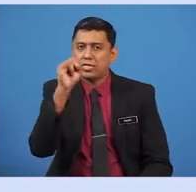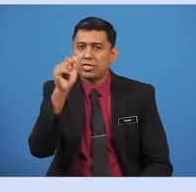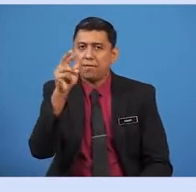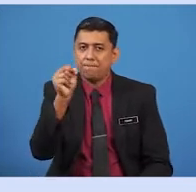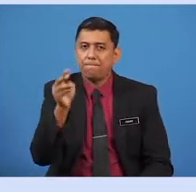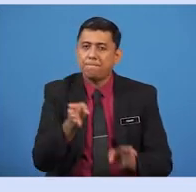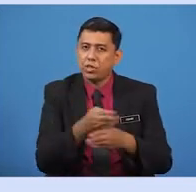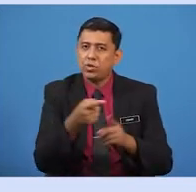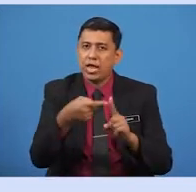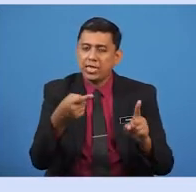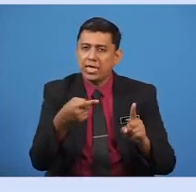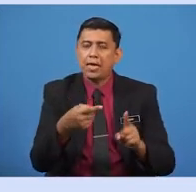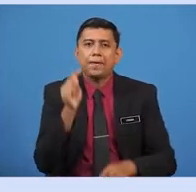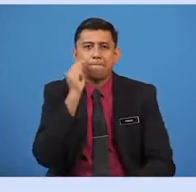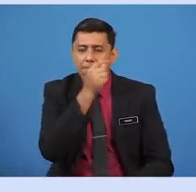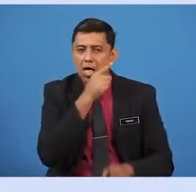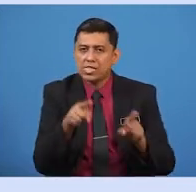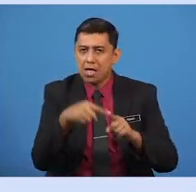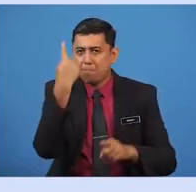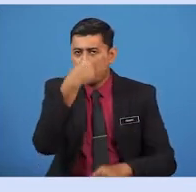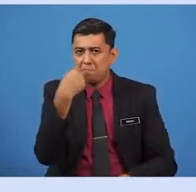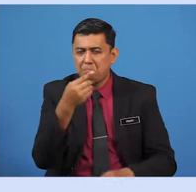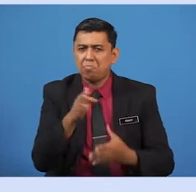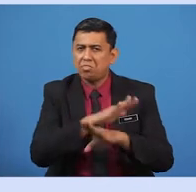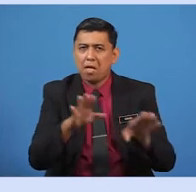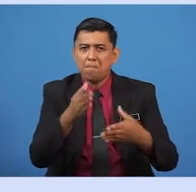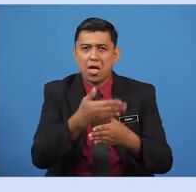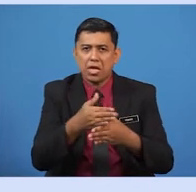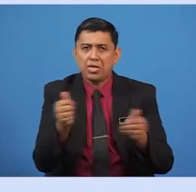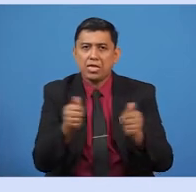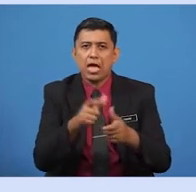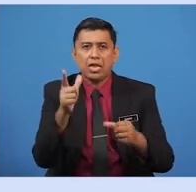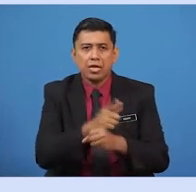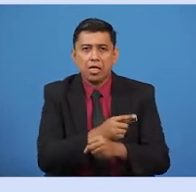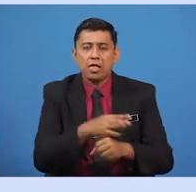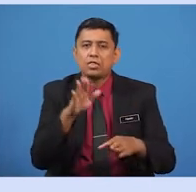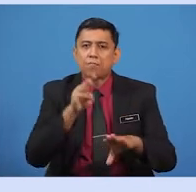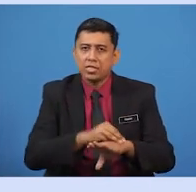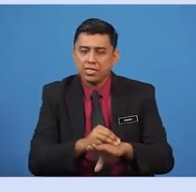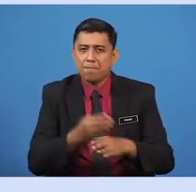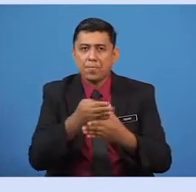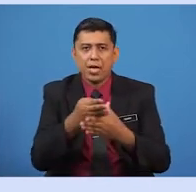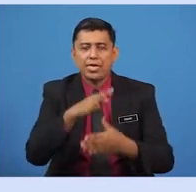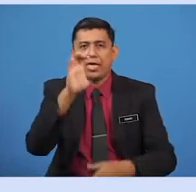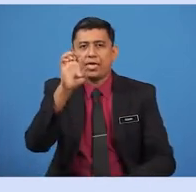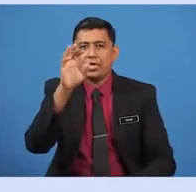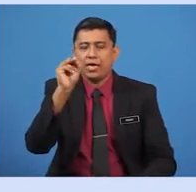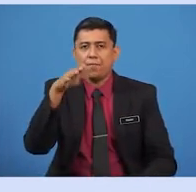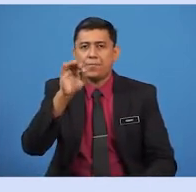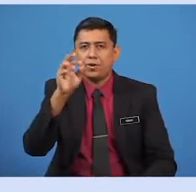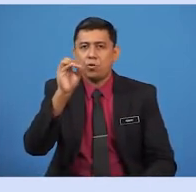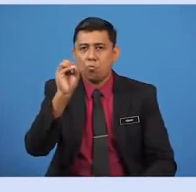kembar seiras yang tidak dibahagi dengan lengkap semasa pembahagian embrio.